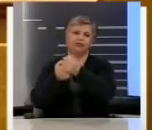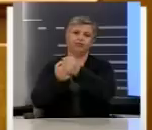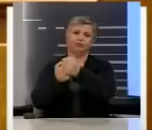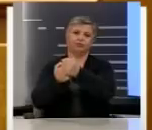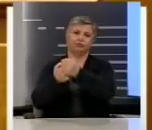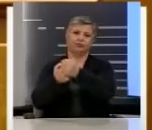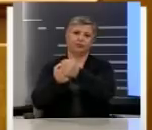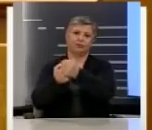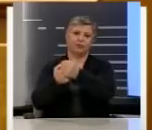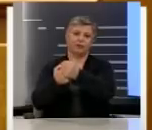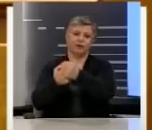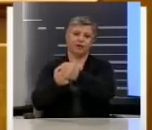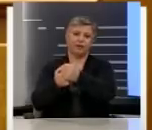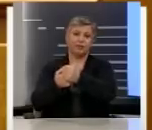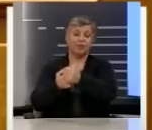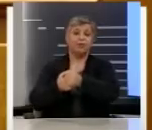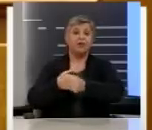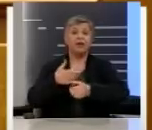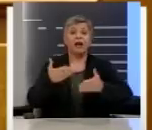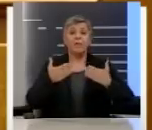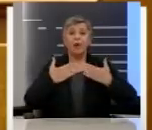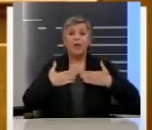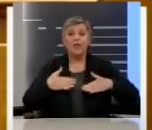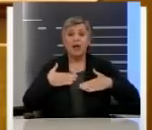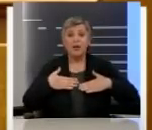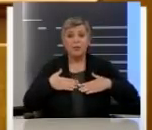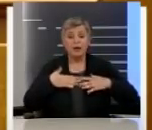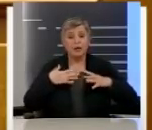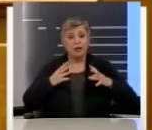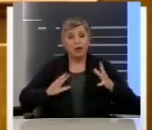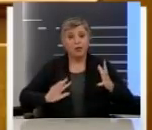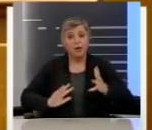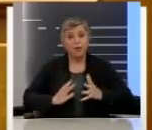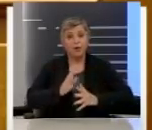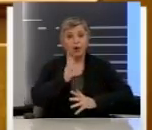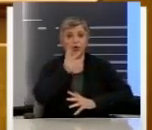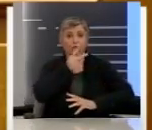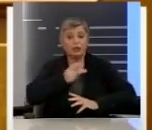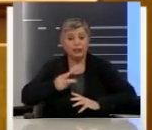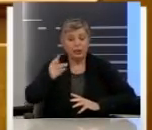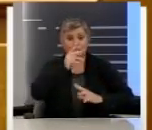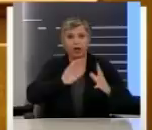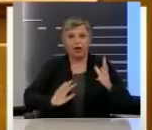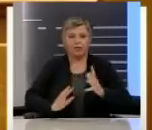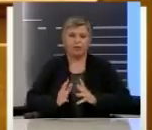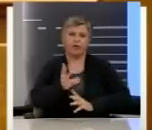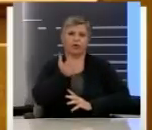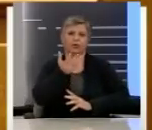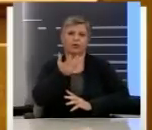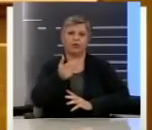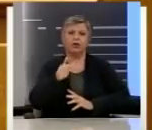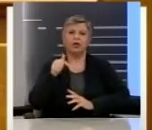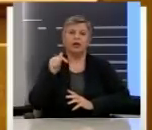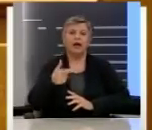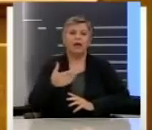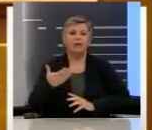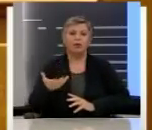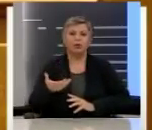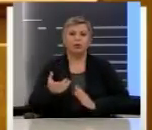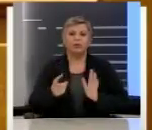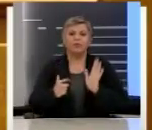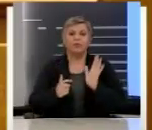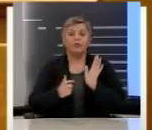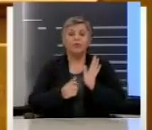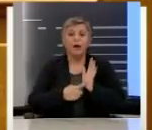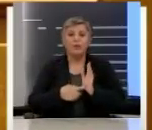Γιατί η συλλογική πρόοδος μιας κοινωνίας έγκυται στη διαρκή μάχη για την άρση των